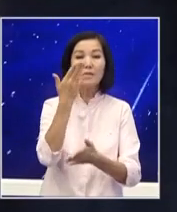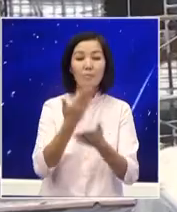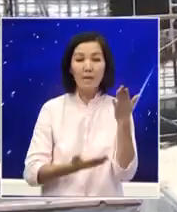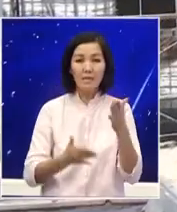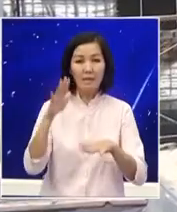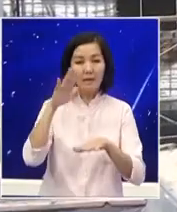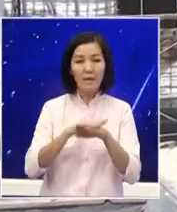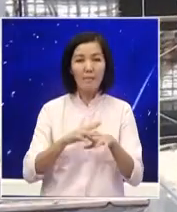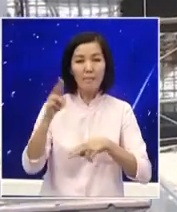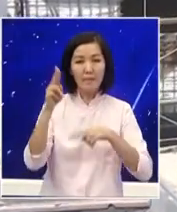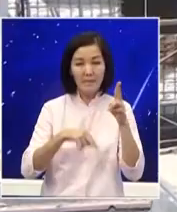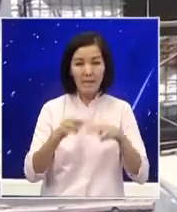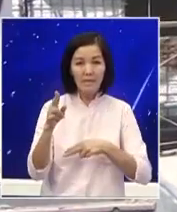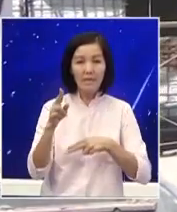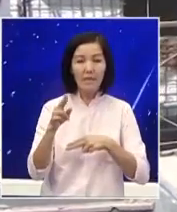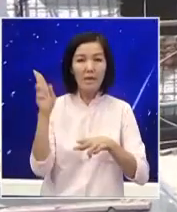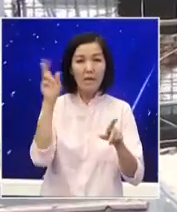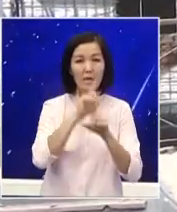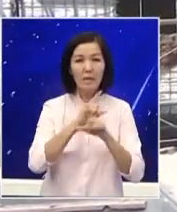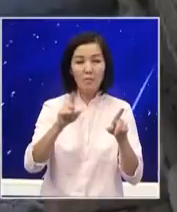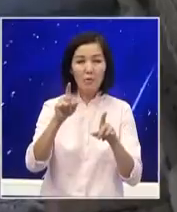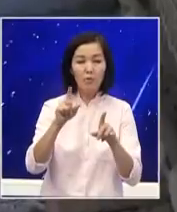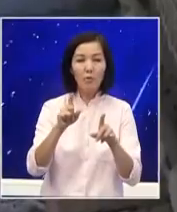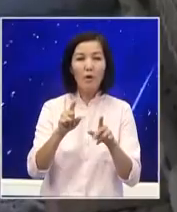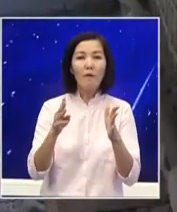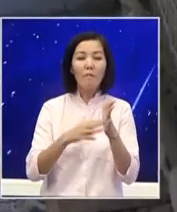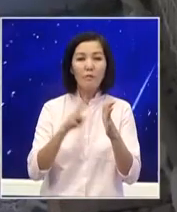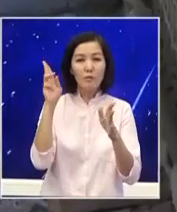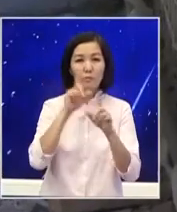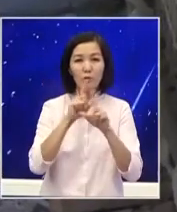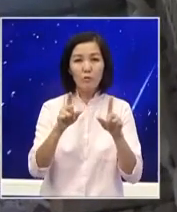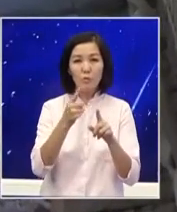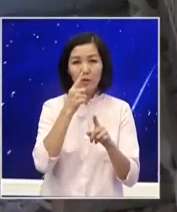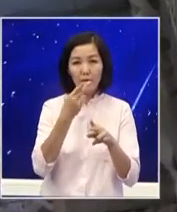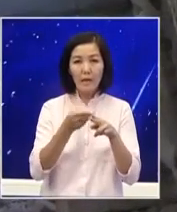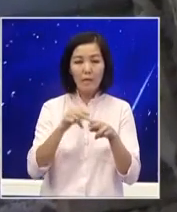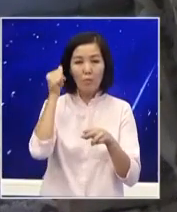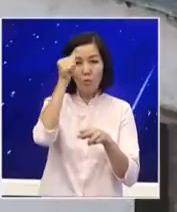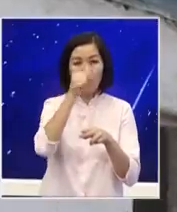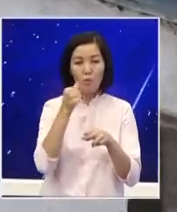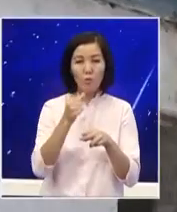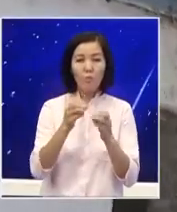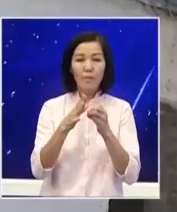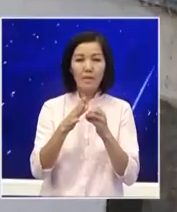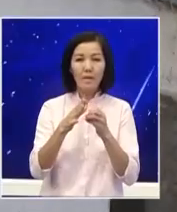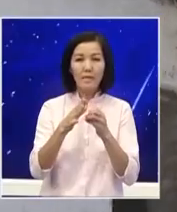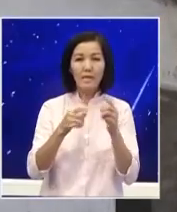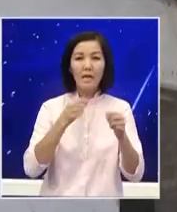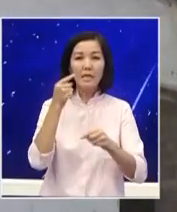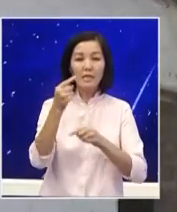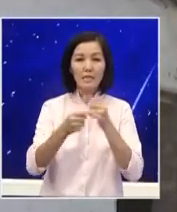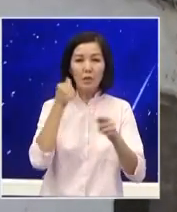и по строительству а также ремонту объектов образования 8 школ будут сданы уже к этому учебному году 15 переходят на следующий